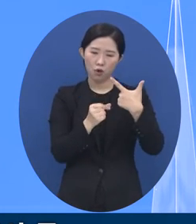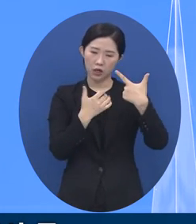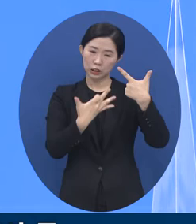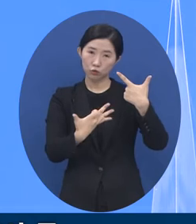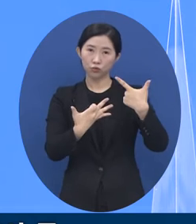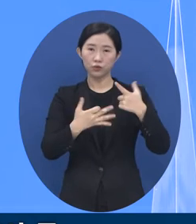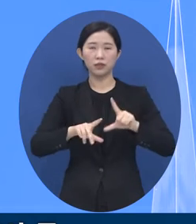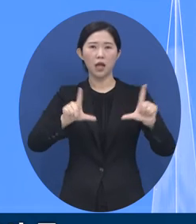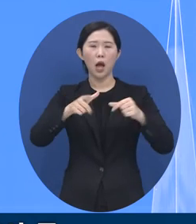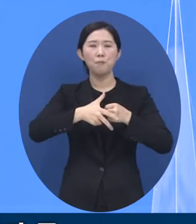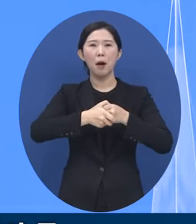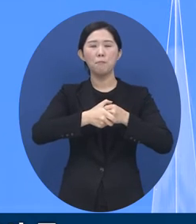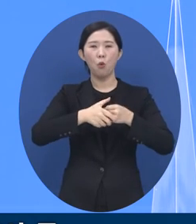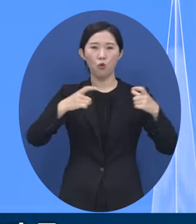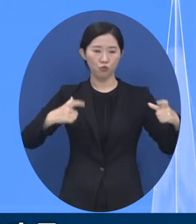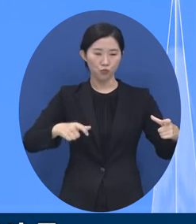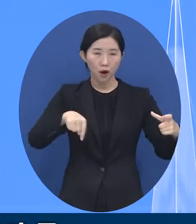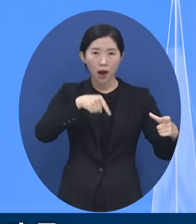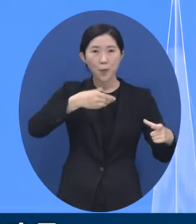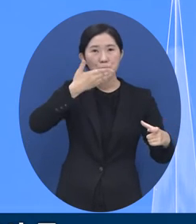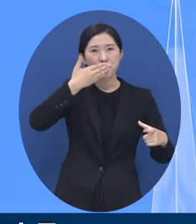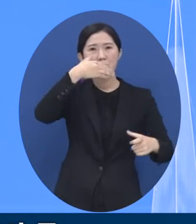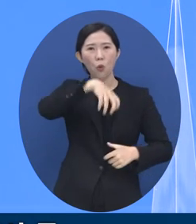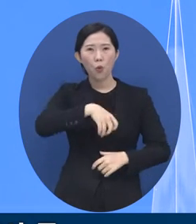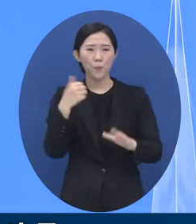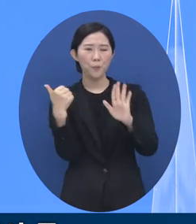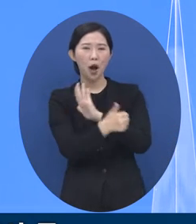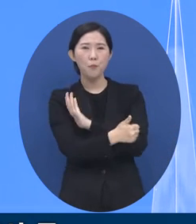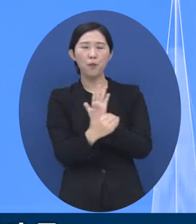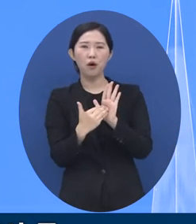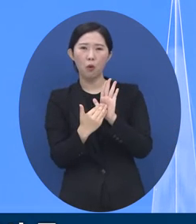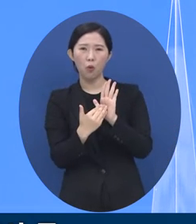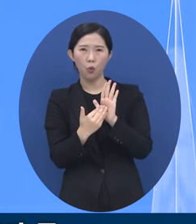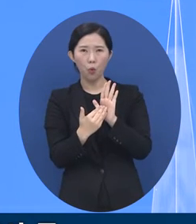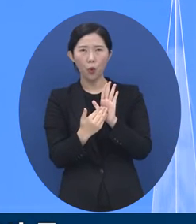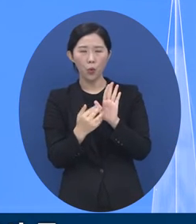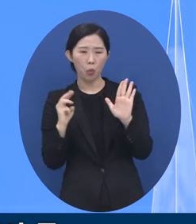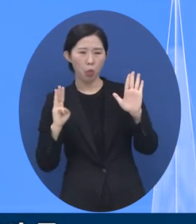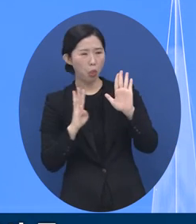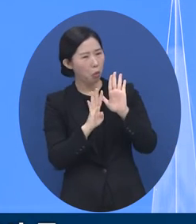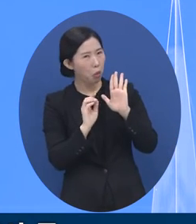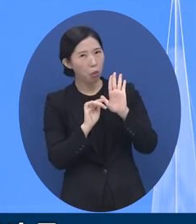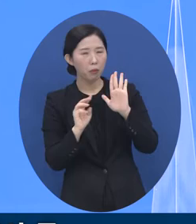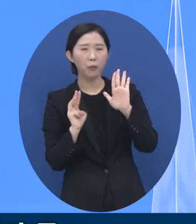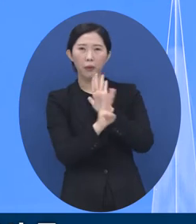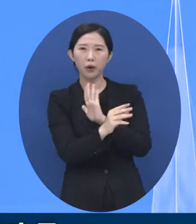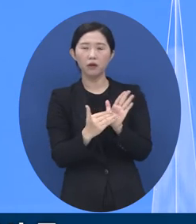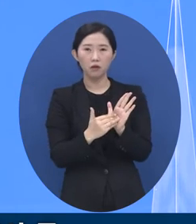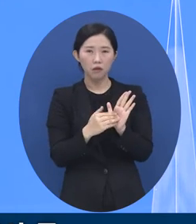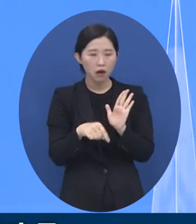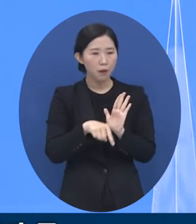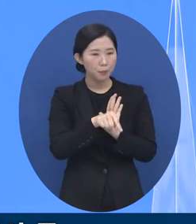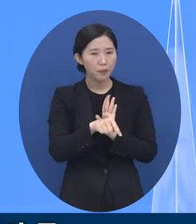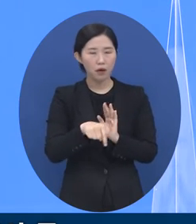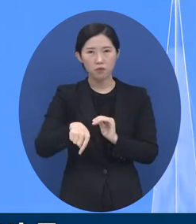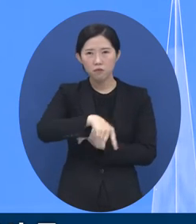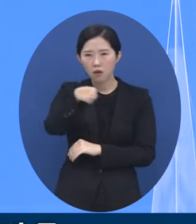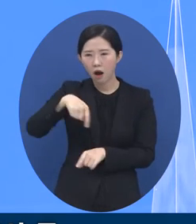소재 식당을 방문한 이력이 확인되었고, 관련된 어학원들을 대상으로 진단 검사를